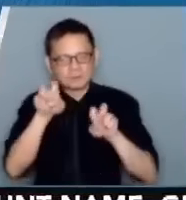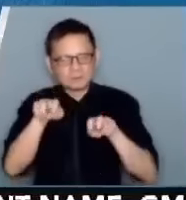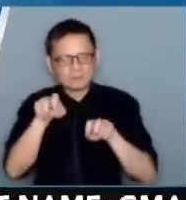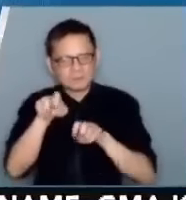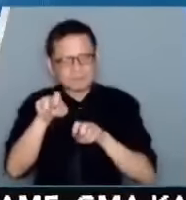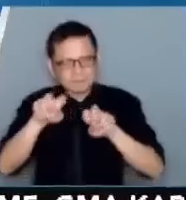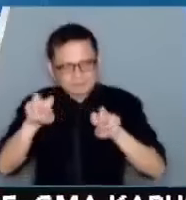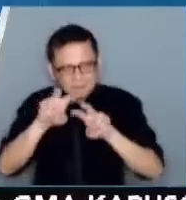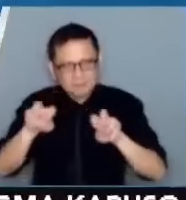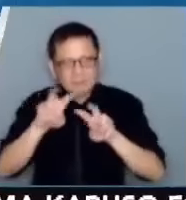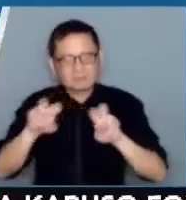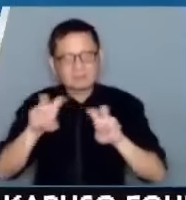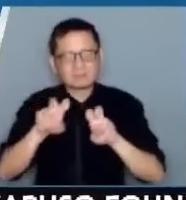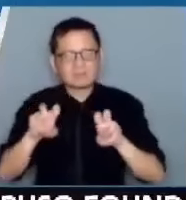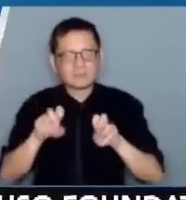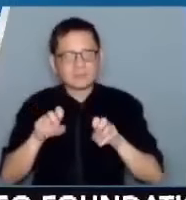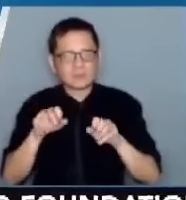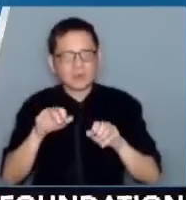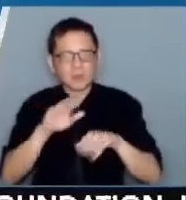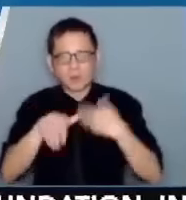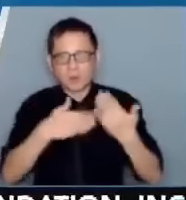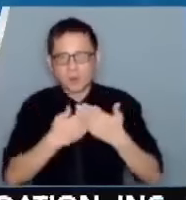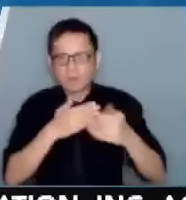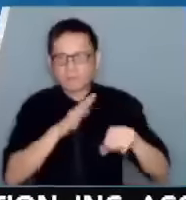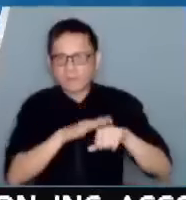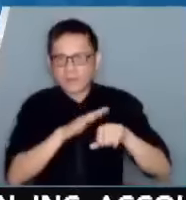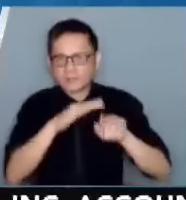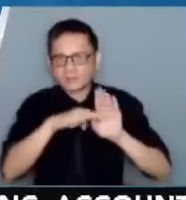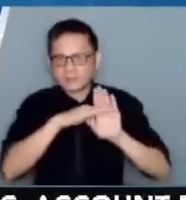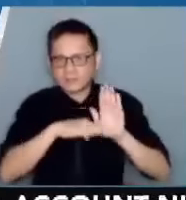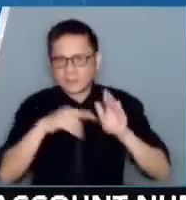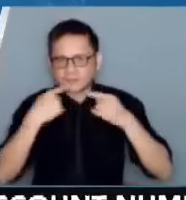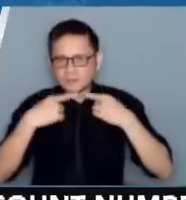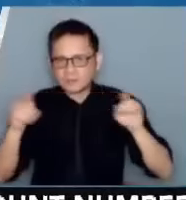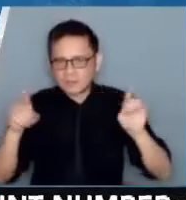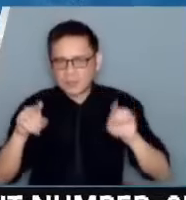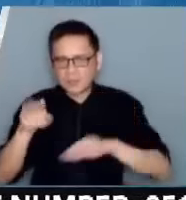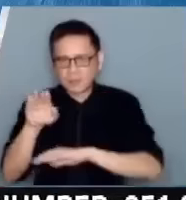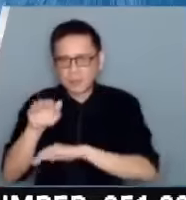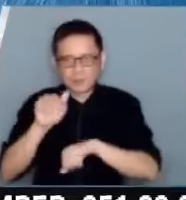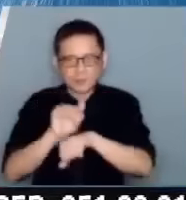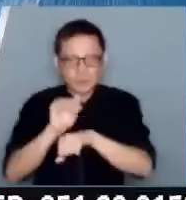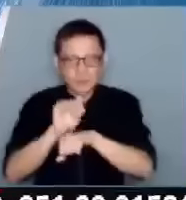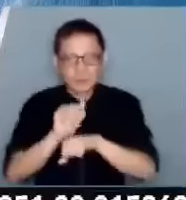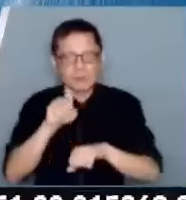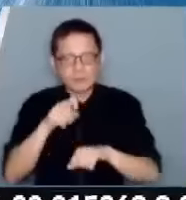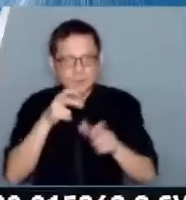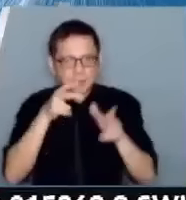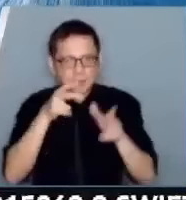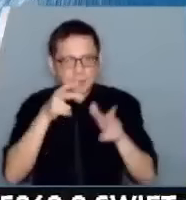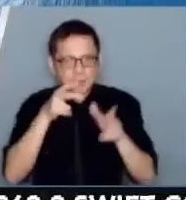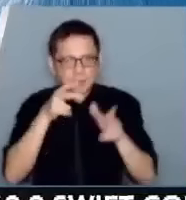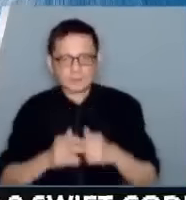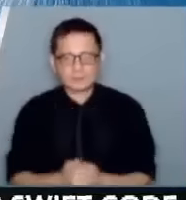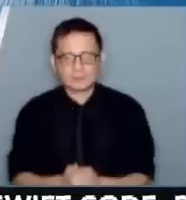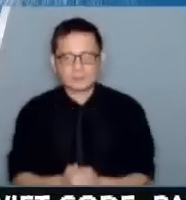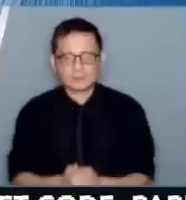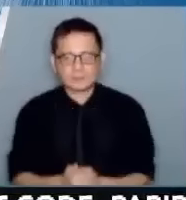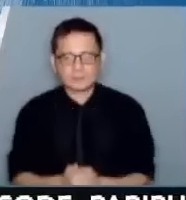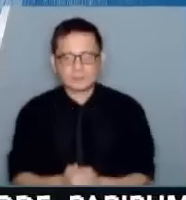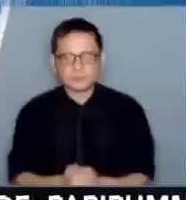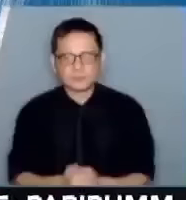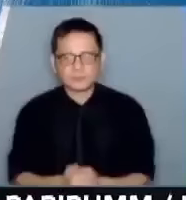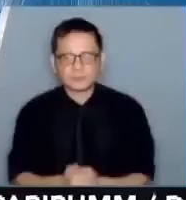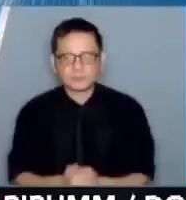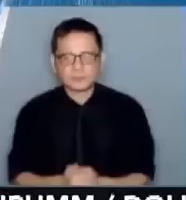cyclone advisory possibly mamayang hapon or mamayang gabi patungkol sa paparating na bagyo naman sana nga matun si chr at